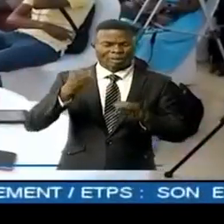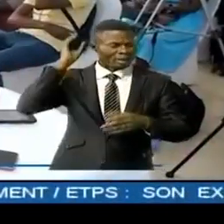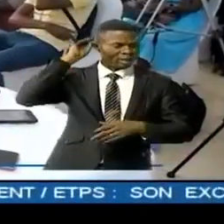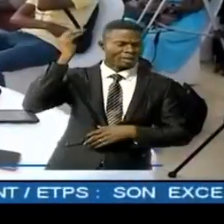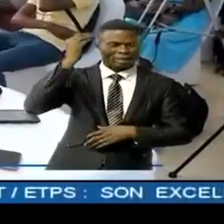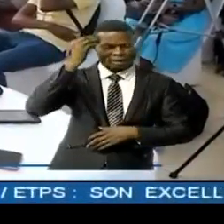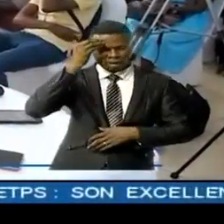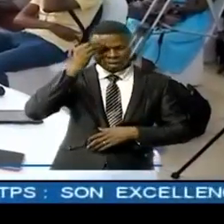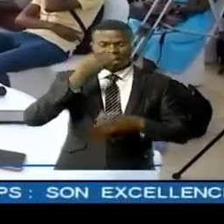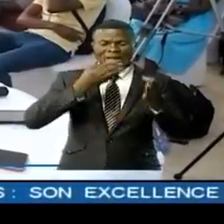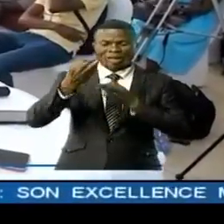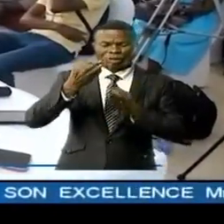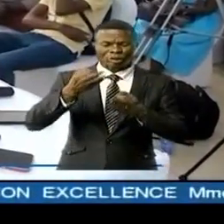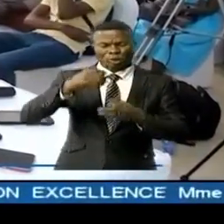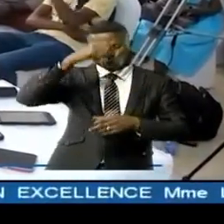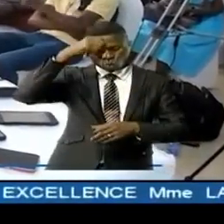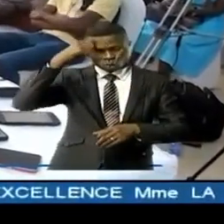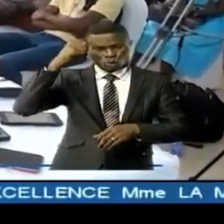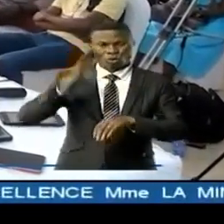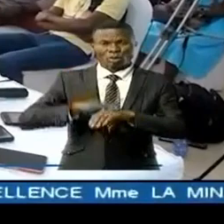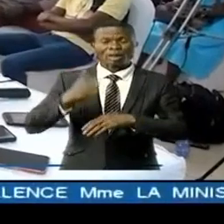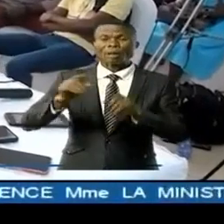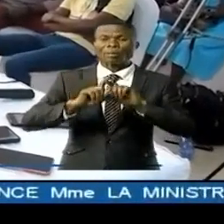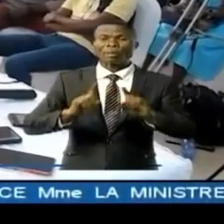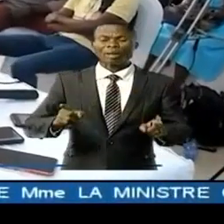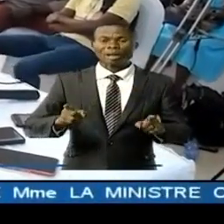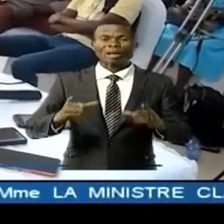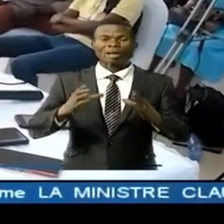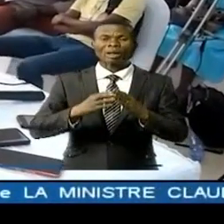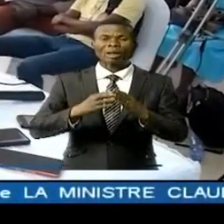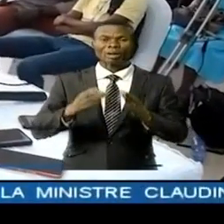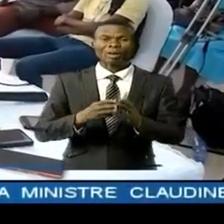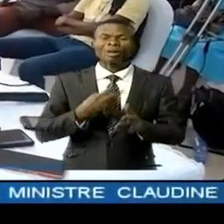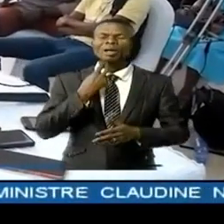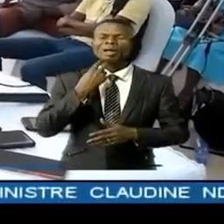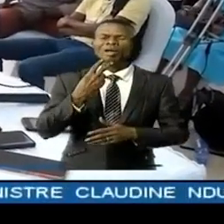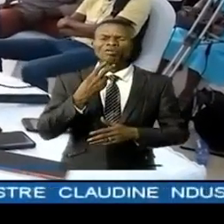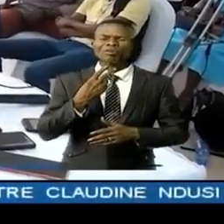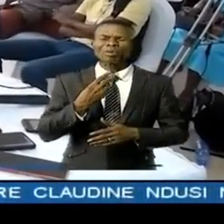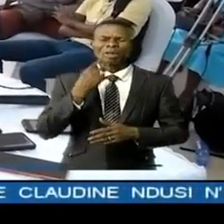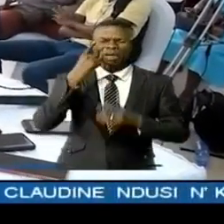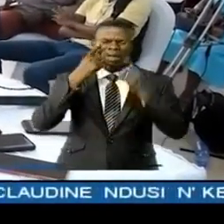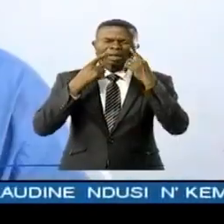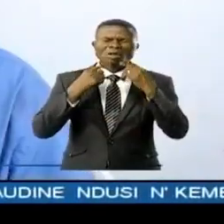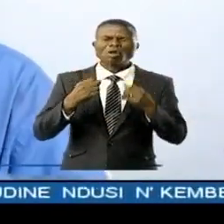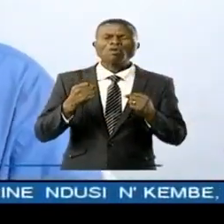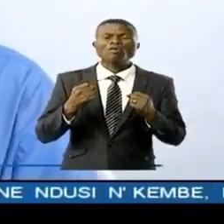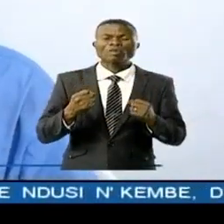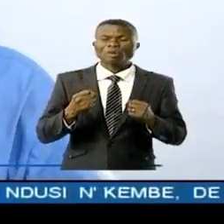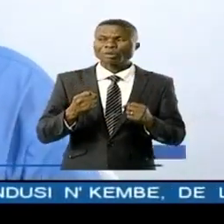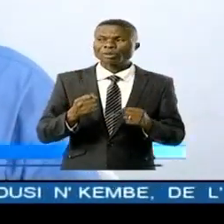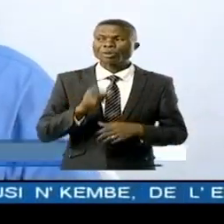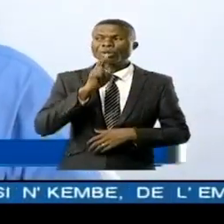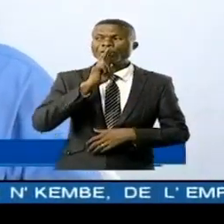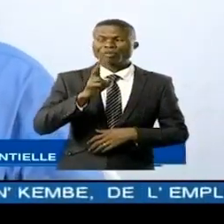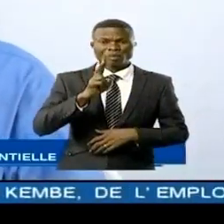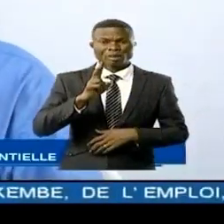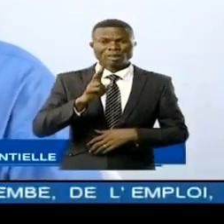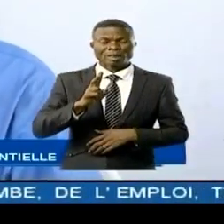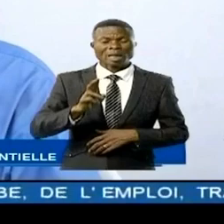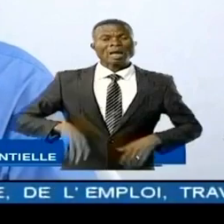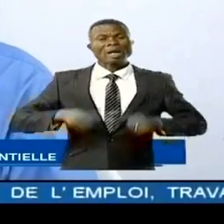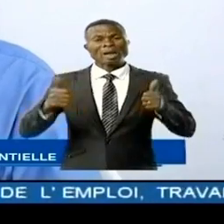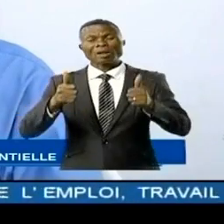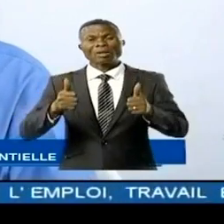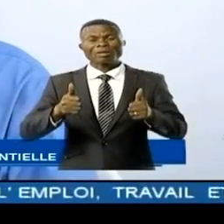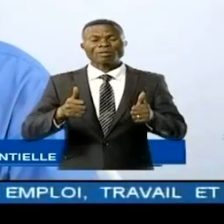raconter leur calvaire mais cette fois ci avec une voix tremblante et plein d'émotion c'est quitte ou double il nous